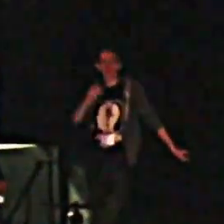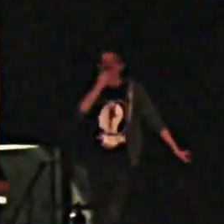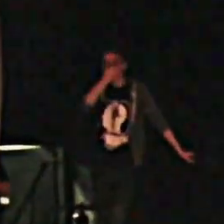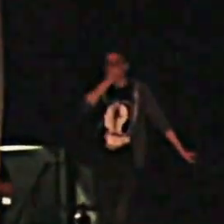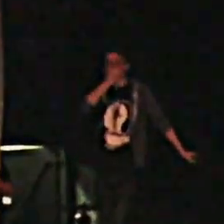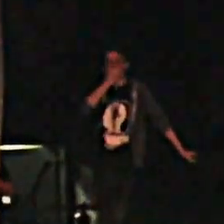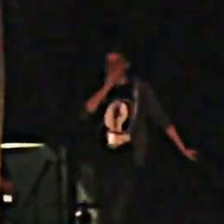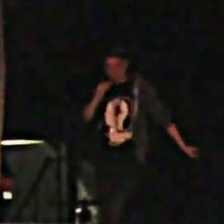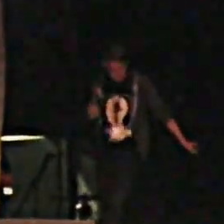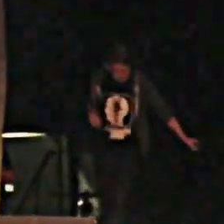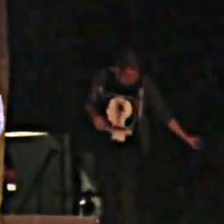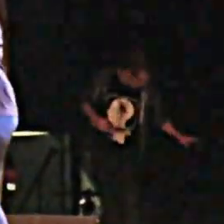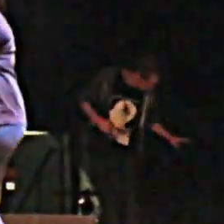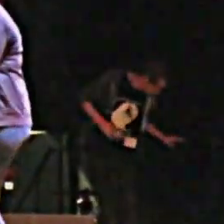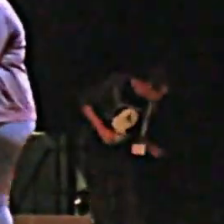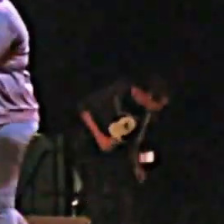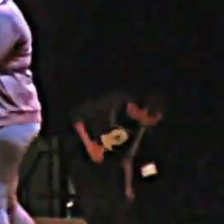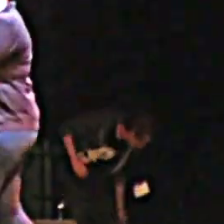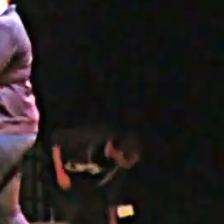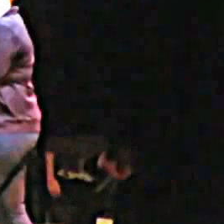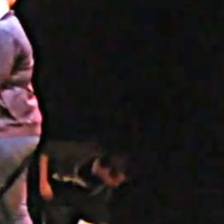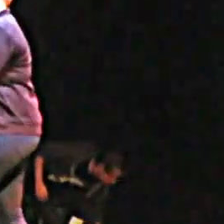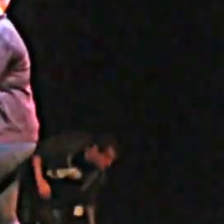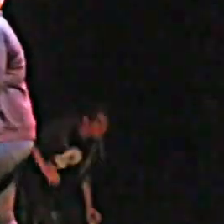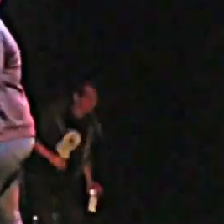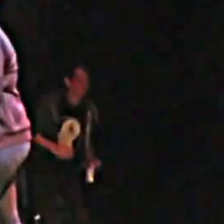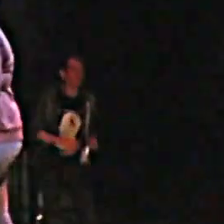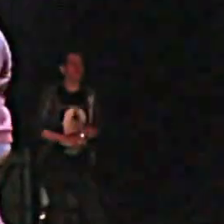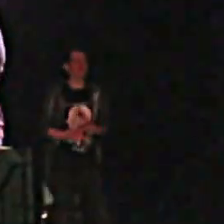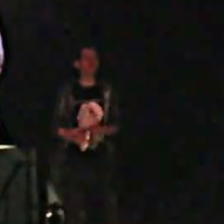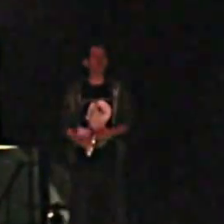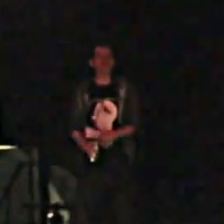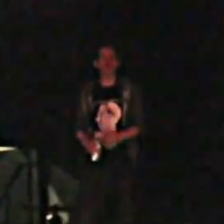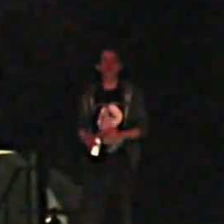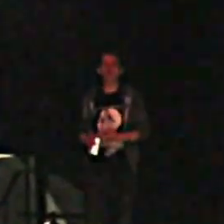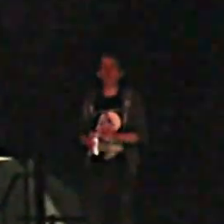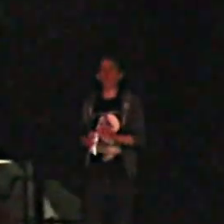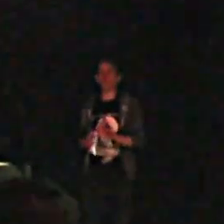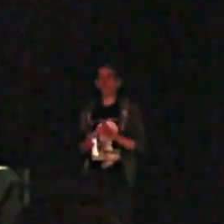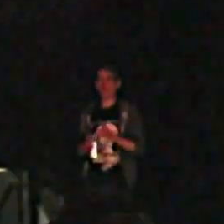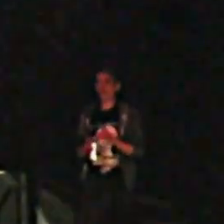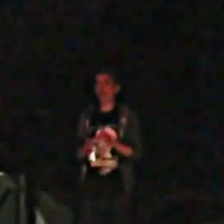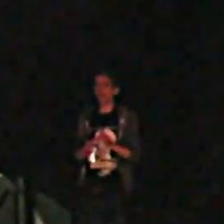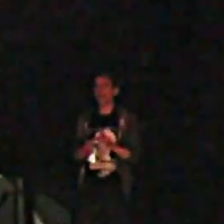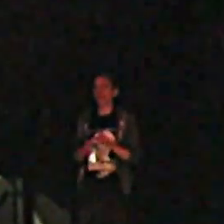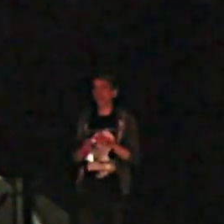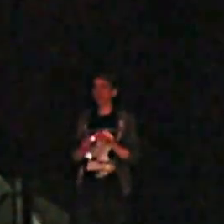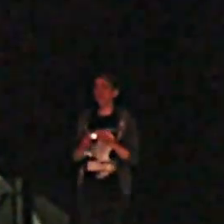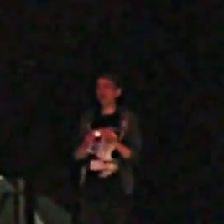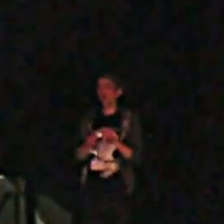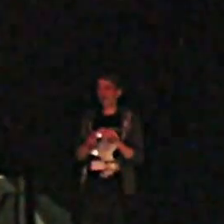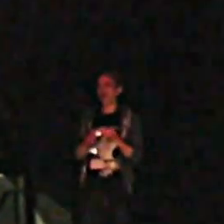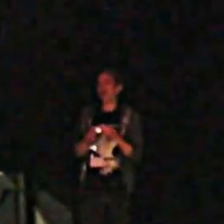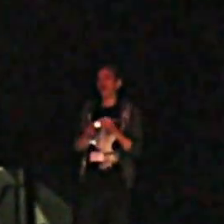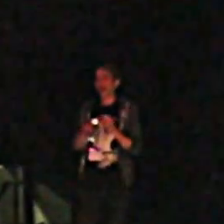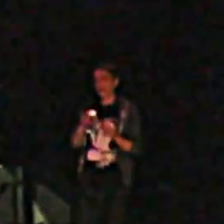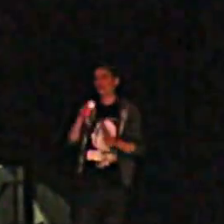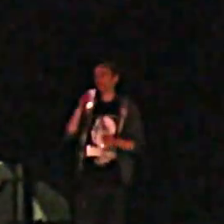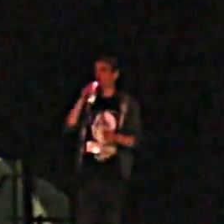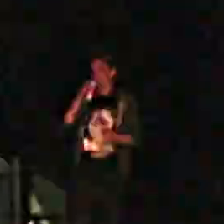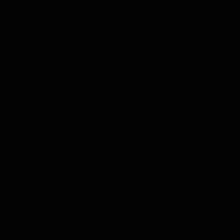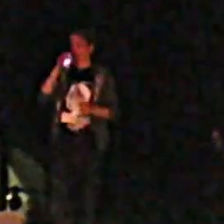Dir fehlt das passende Alphabete einfach in Substitution. Komm und Schlüssel ist und erfahre die Geheimnisse von Babylon. Kryptologie.